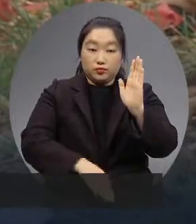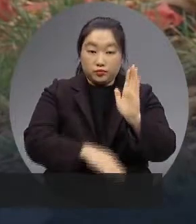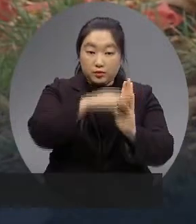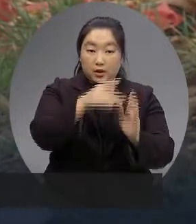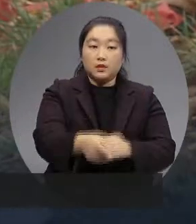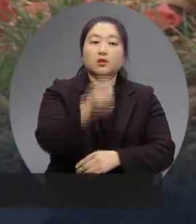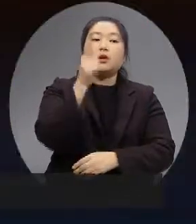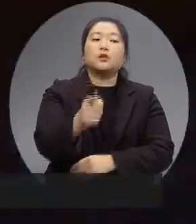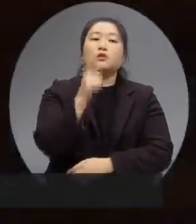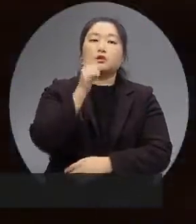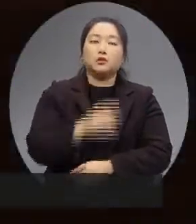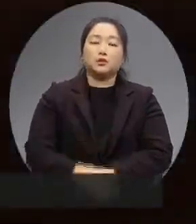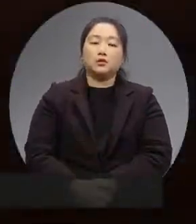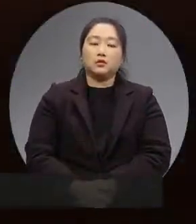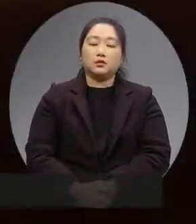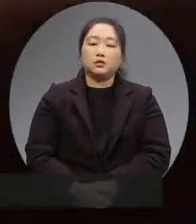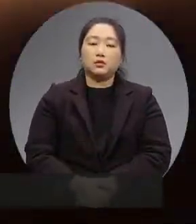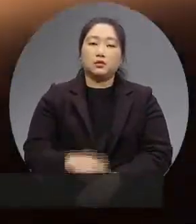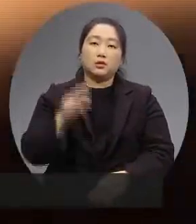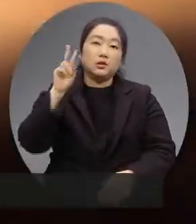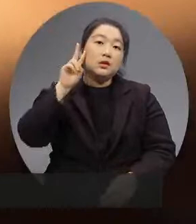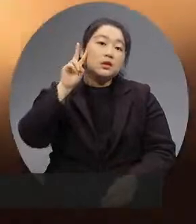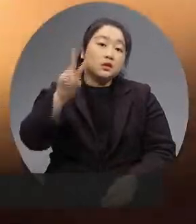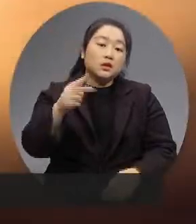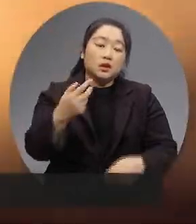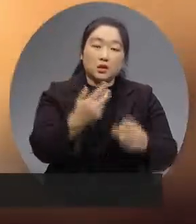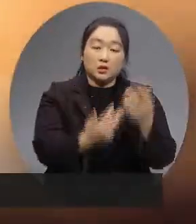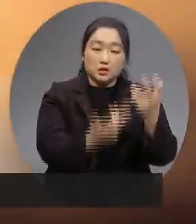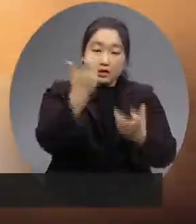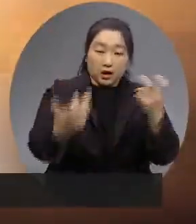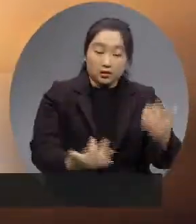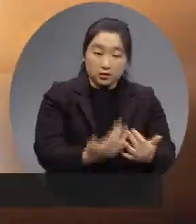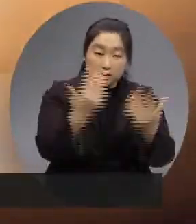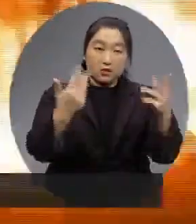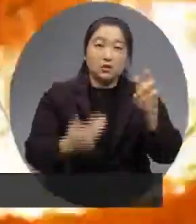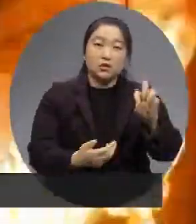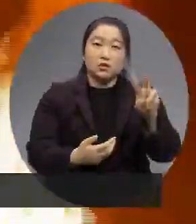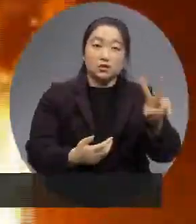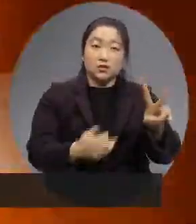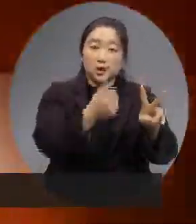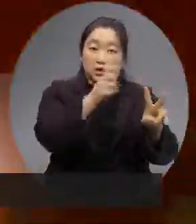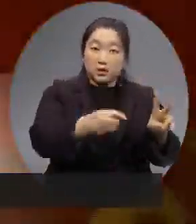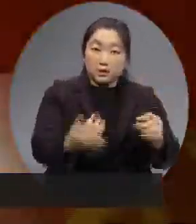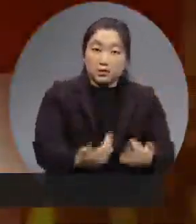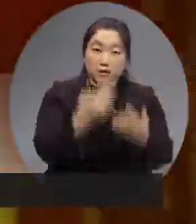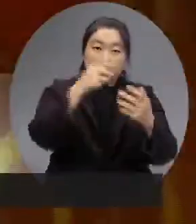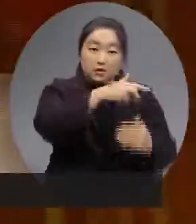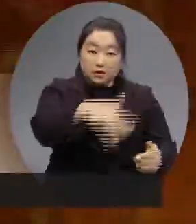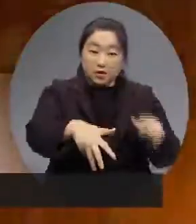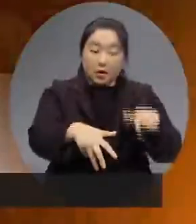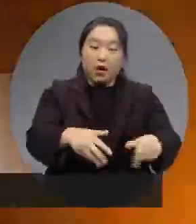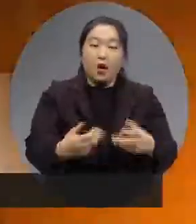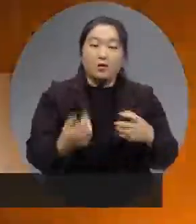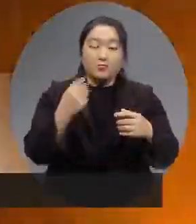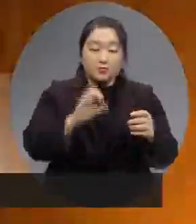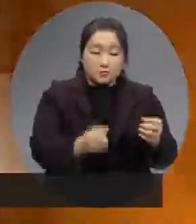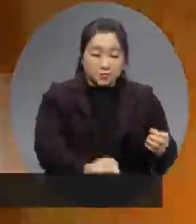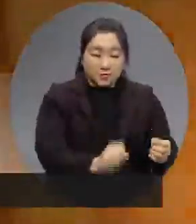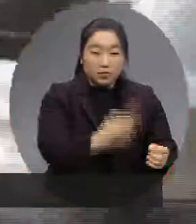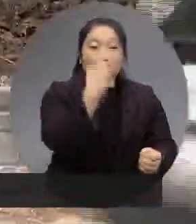낚시를 해요. 앞서 이틀에 걸쳐 산림 22헥타르가 불에 탄 제천에서도 산불 가해자 추적에